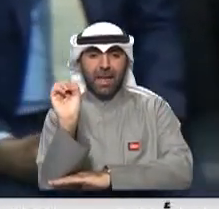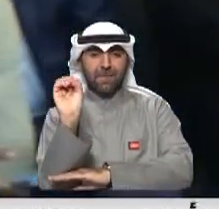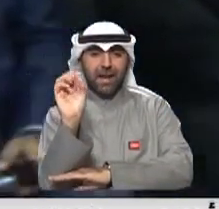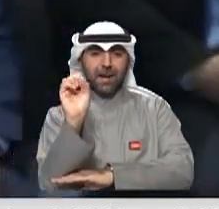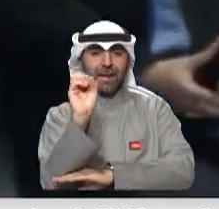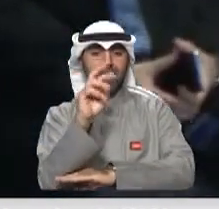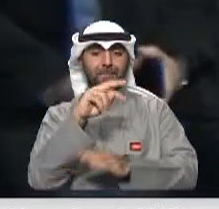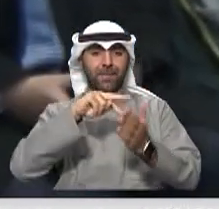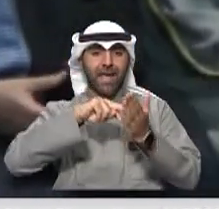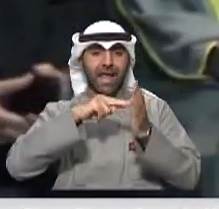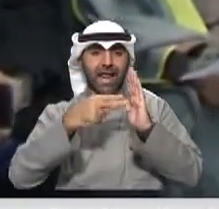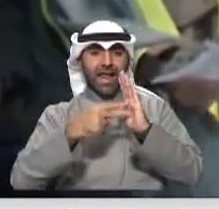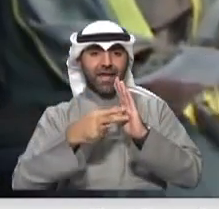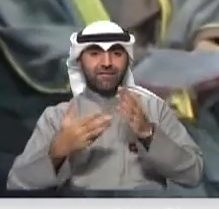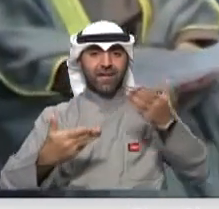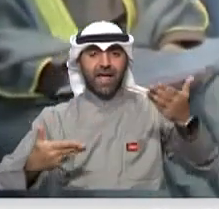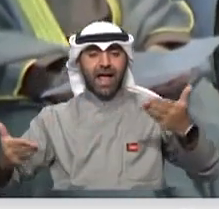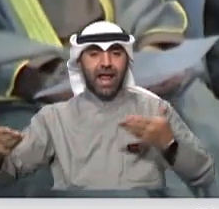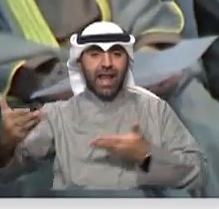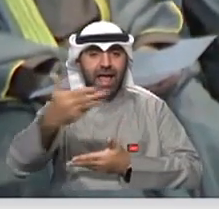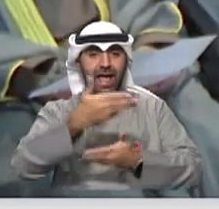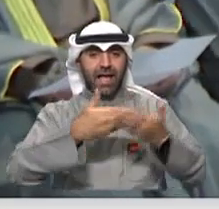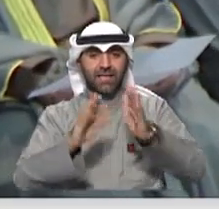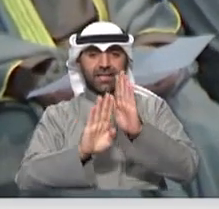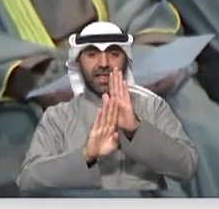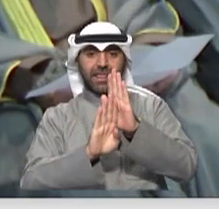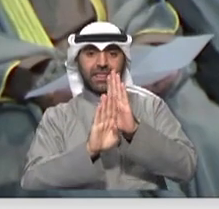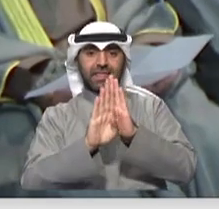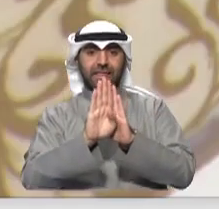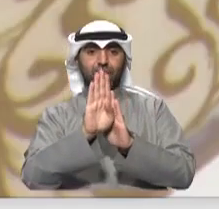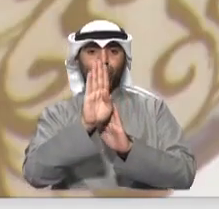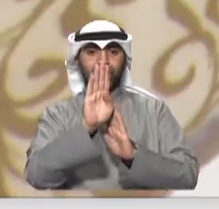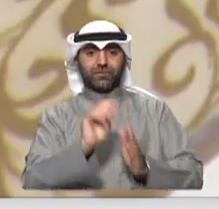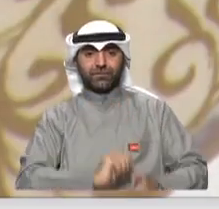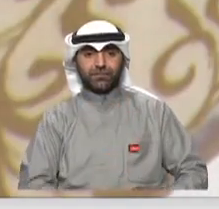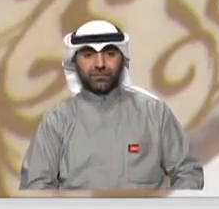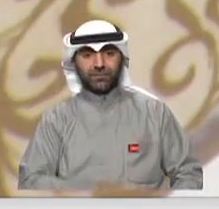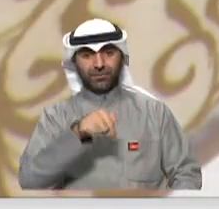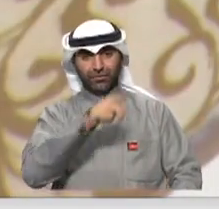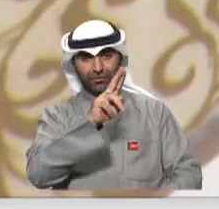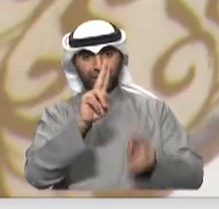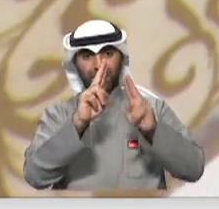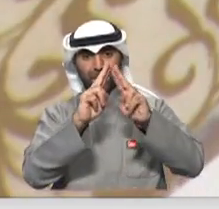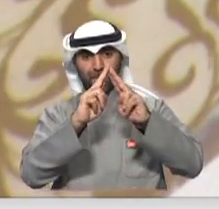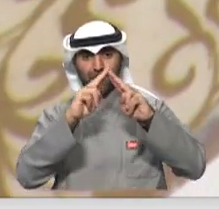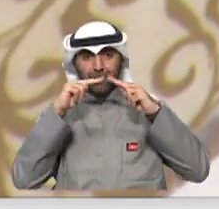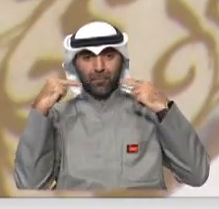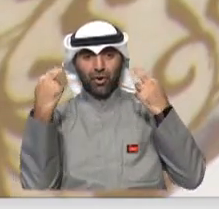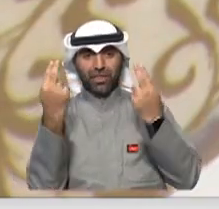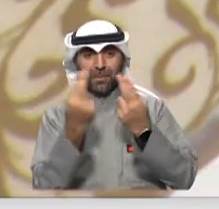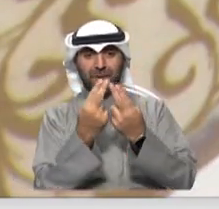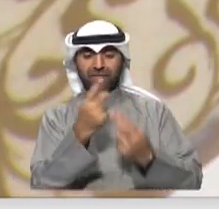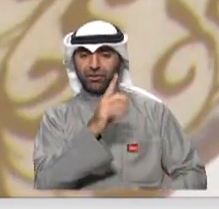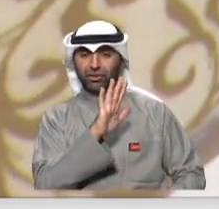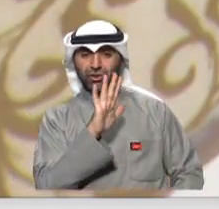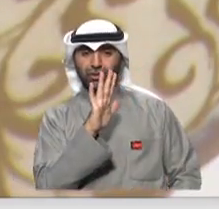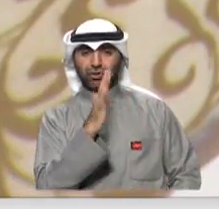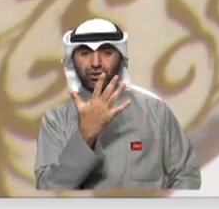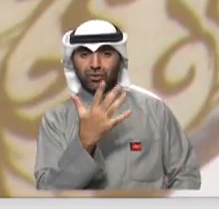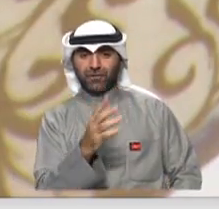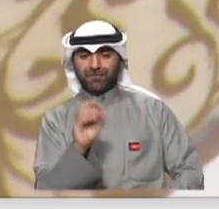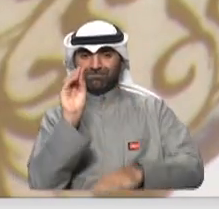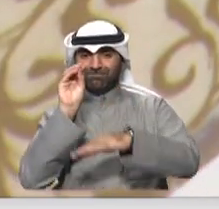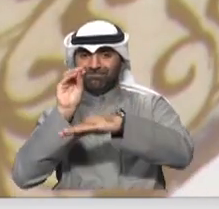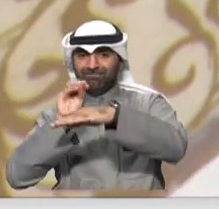صفتان تمتزجان في شخصية الإنسان الدبلوماسي من الثقافة وفن التعامل والأسلوب الذي يمثل بلده في